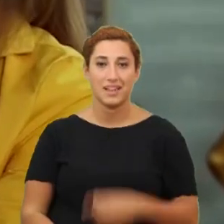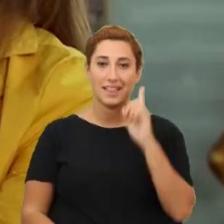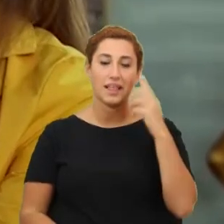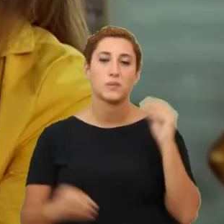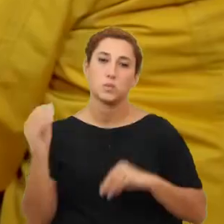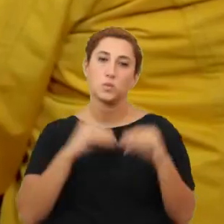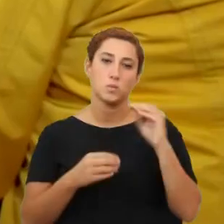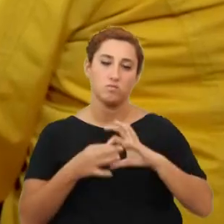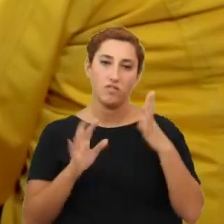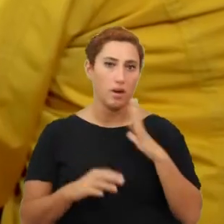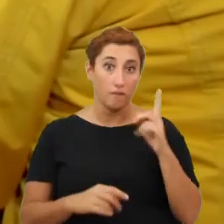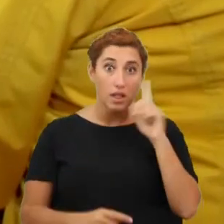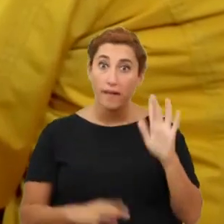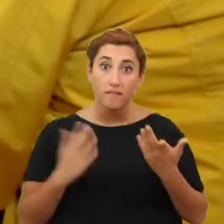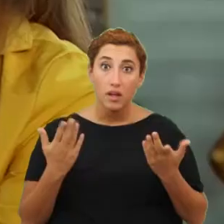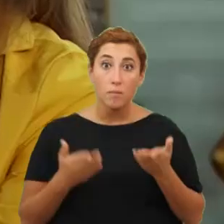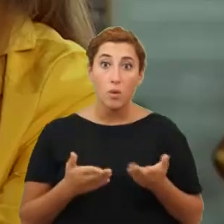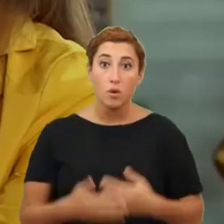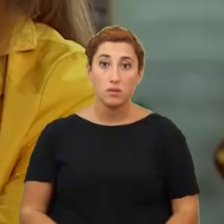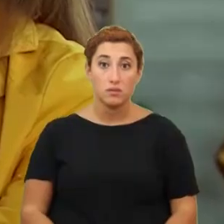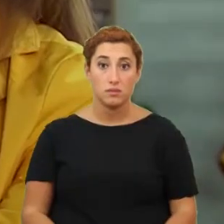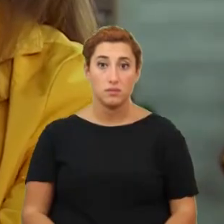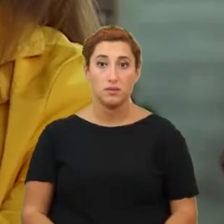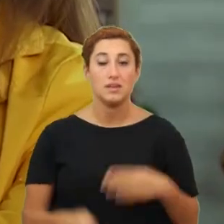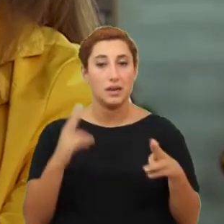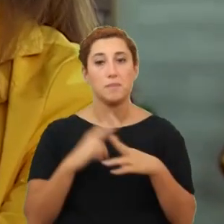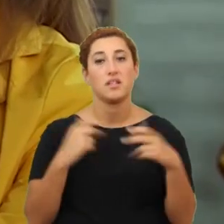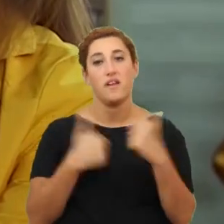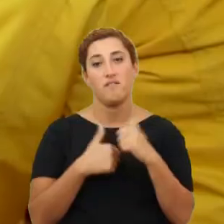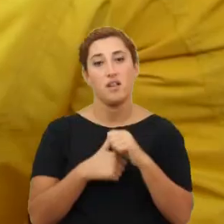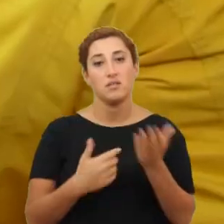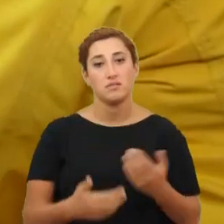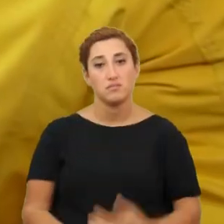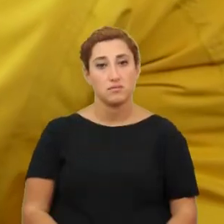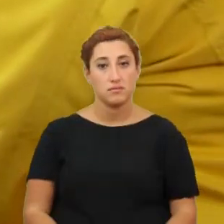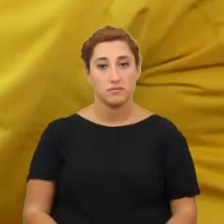Tek çözümü var. Vallahi mı? Neymiş o ya? Bir an önce evlenmeleri.